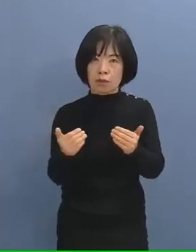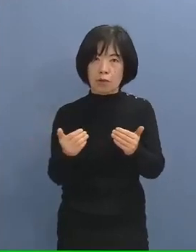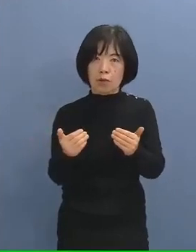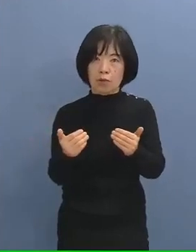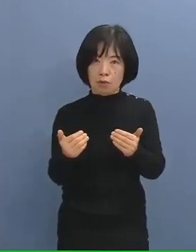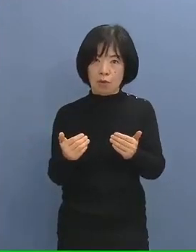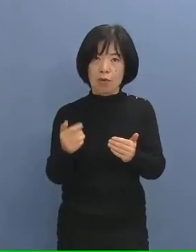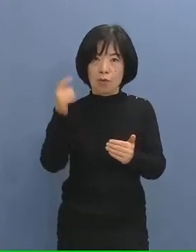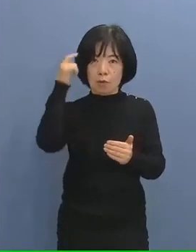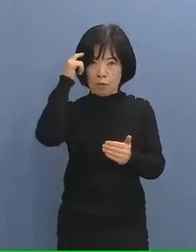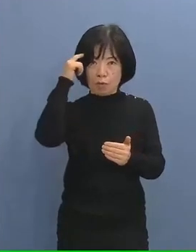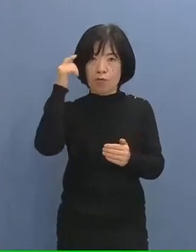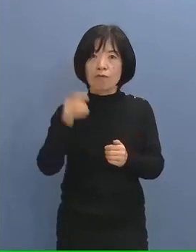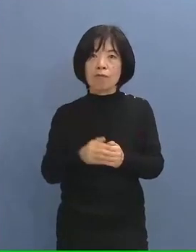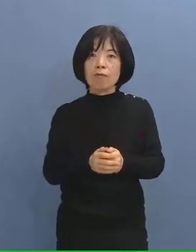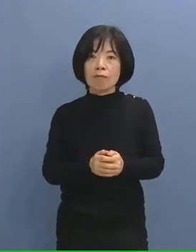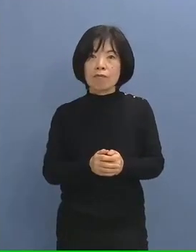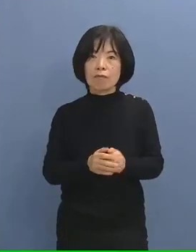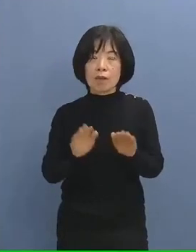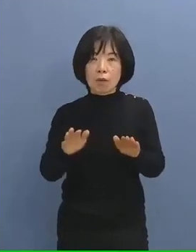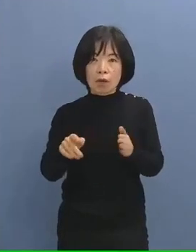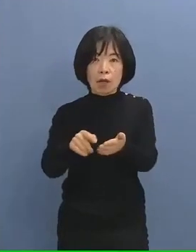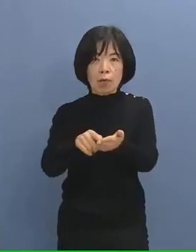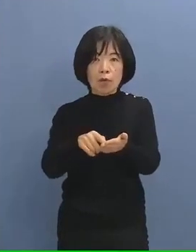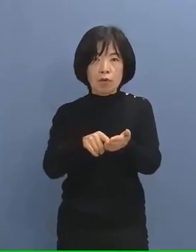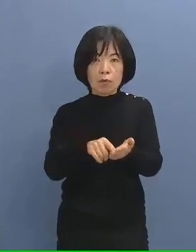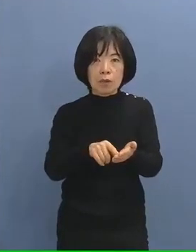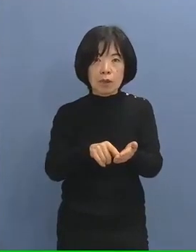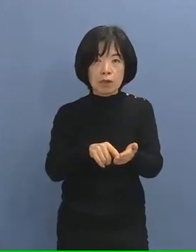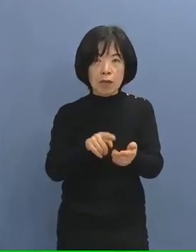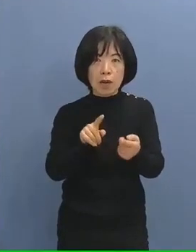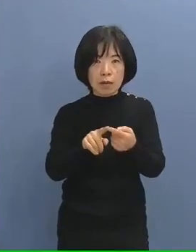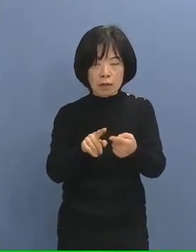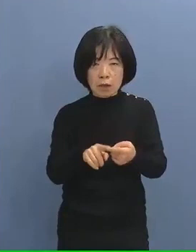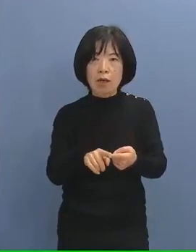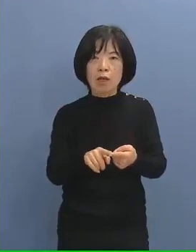ますが、今回のそういう応募状況を受けて、県としても改めてどういうふうに